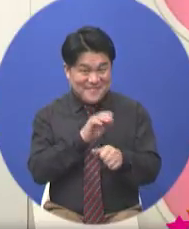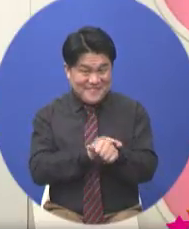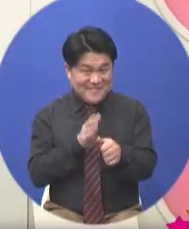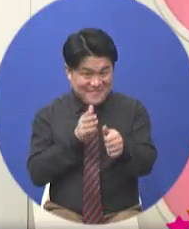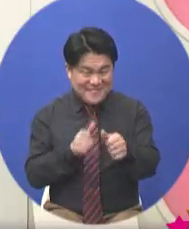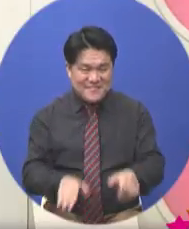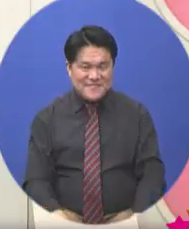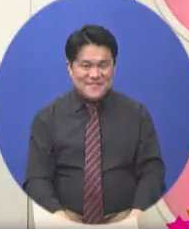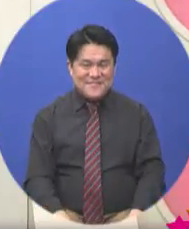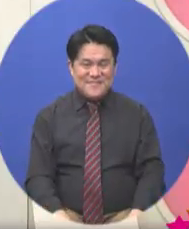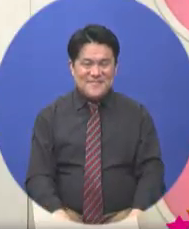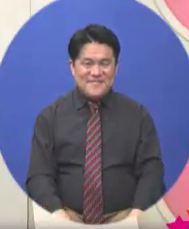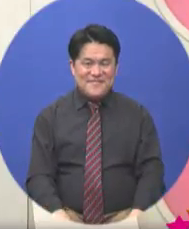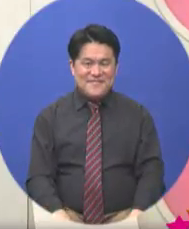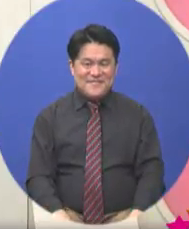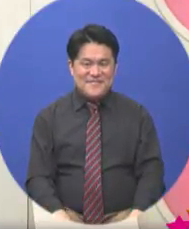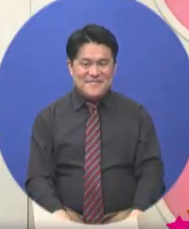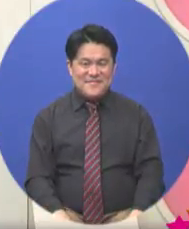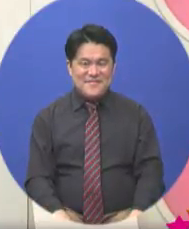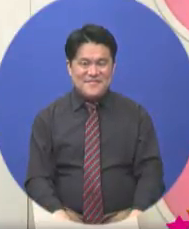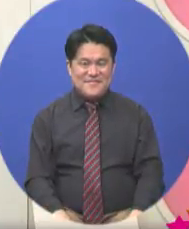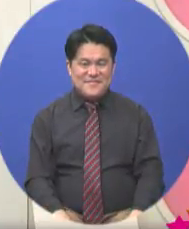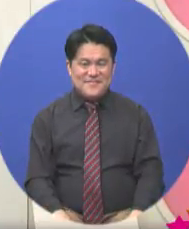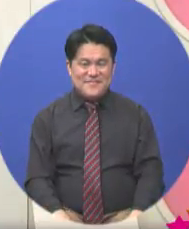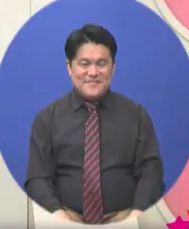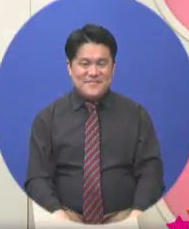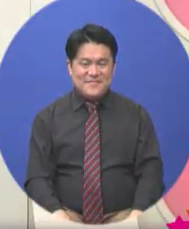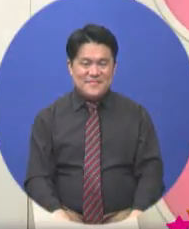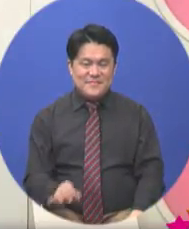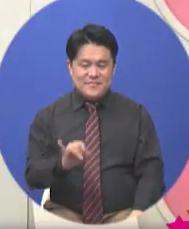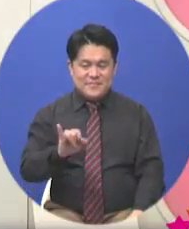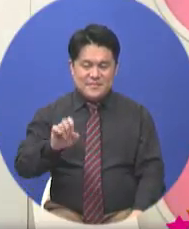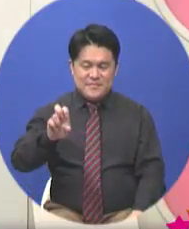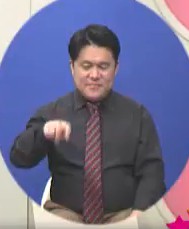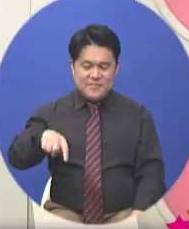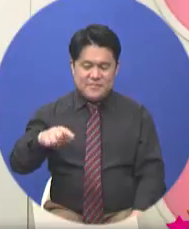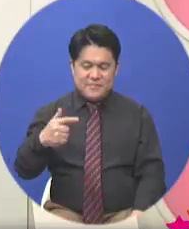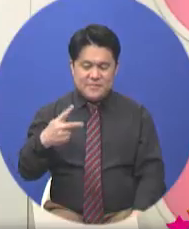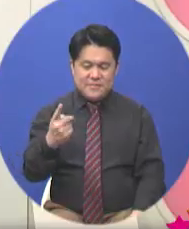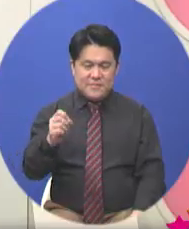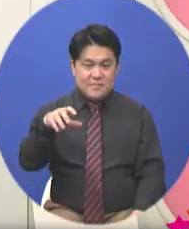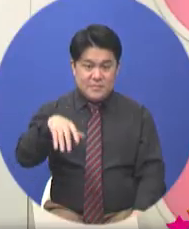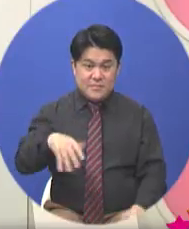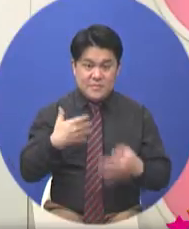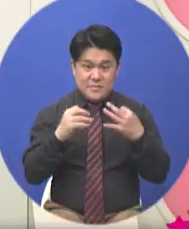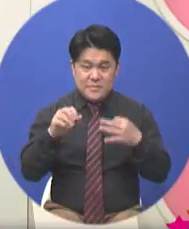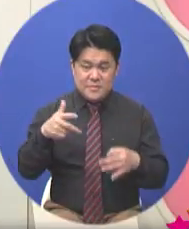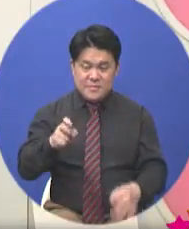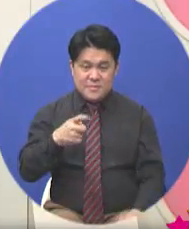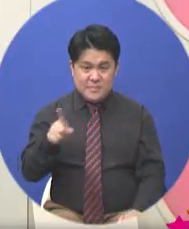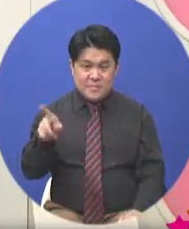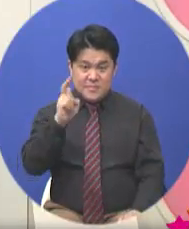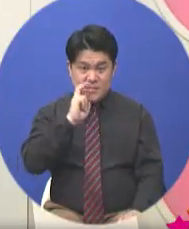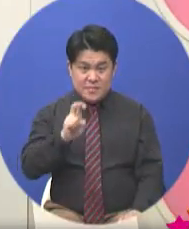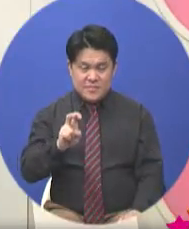네. 잘 불러주세요. 네. 자, 이문동에서 김금자님이 부릅니다.